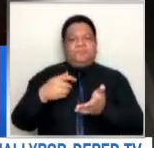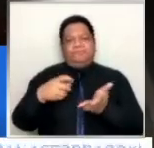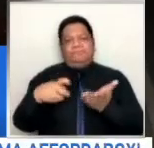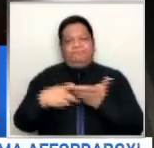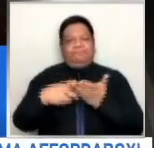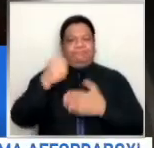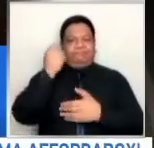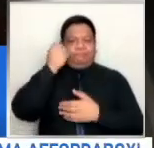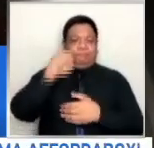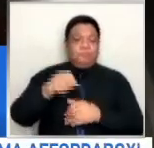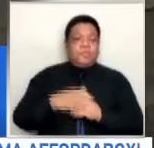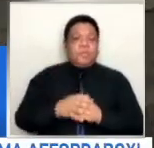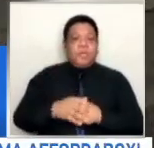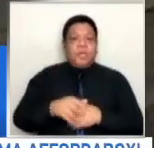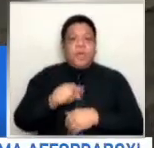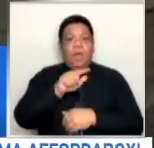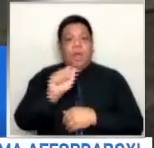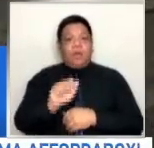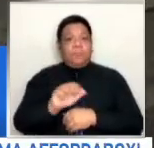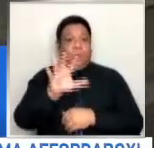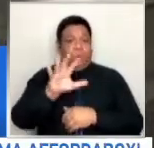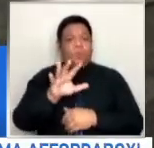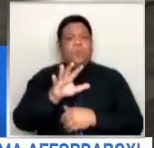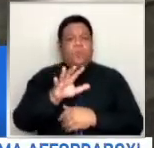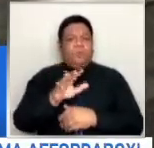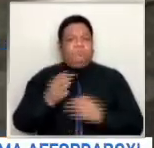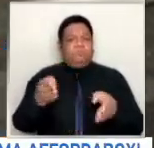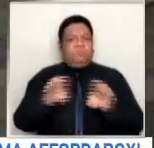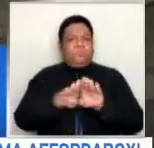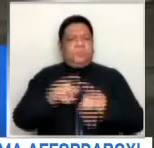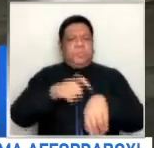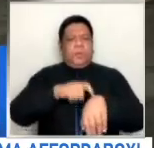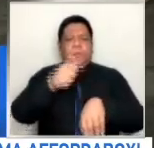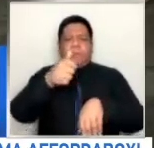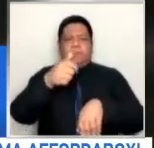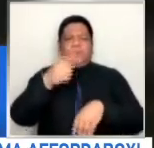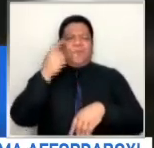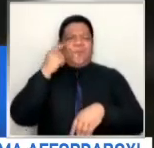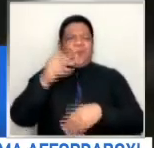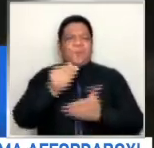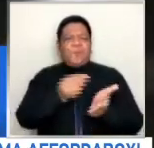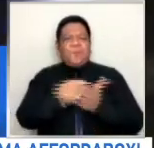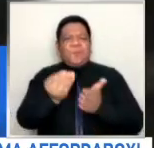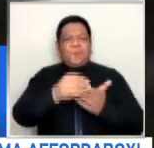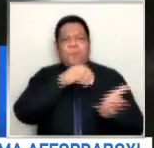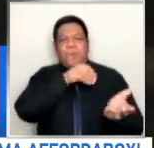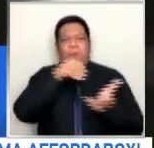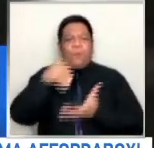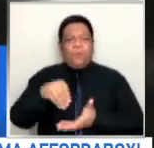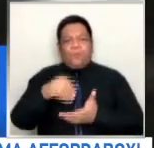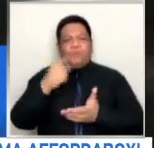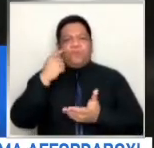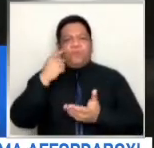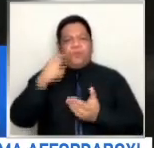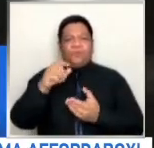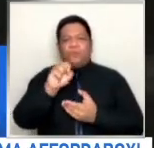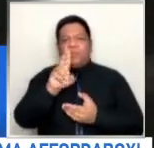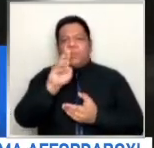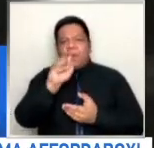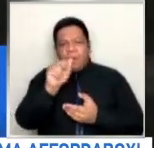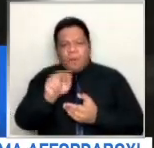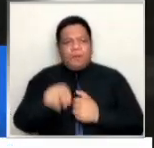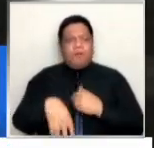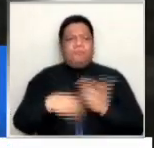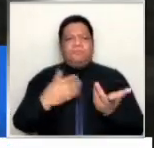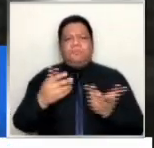naman, sarado na mula alas 10 ng gabi ang mga dinadayong pasalubong center ng Suman at Kasoy. Bahagi raw ito ng curfew ng